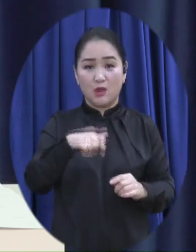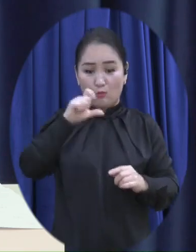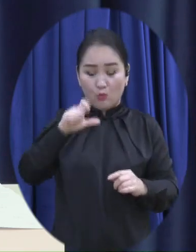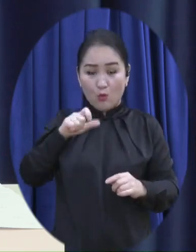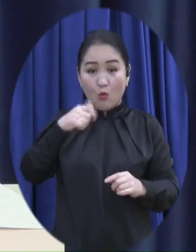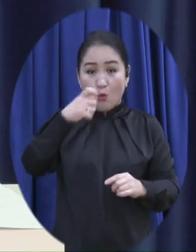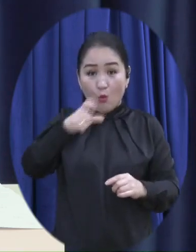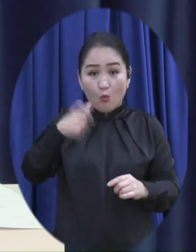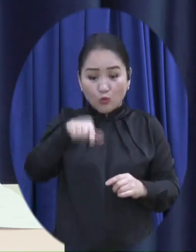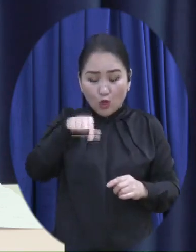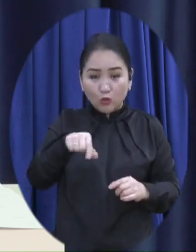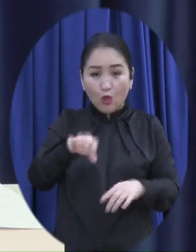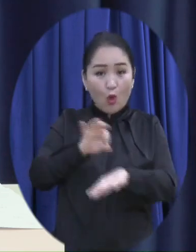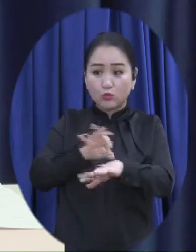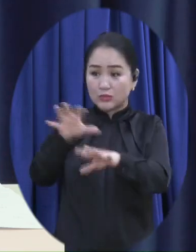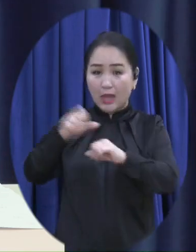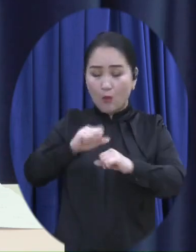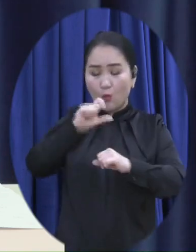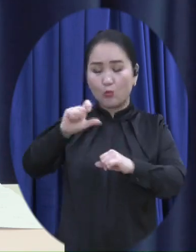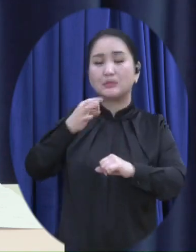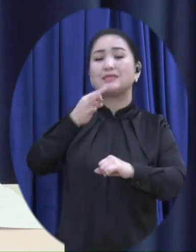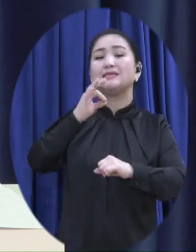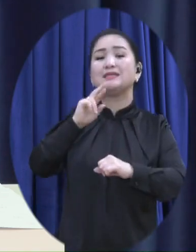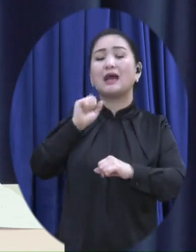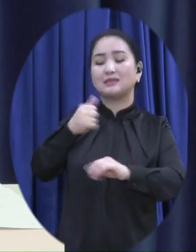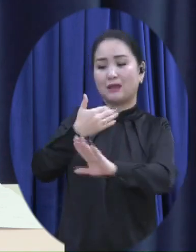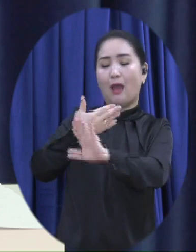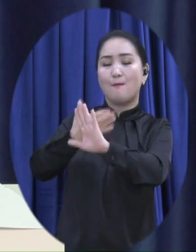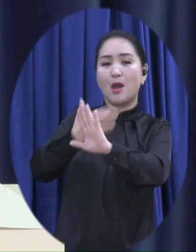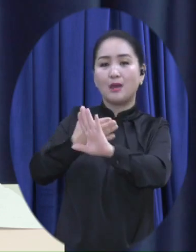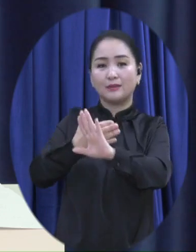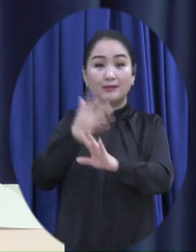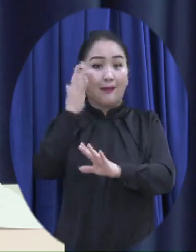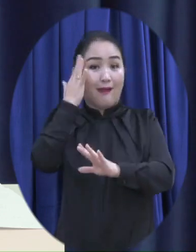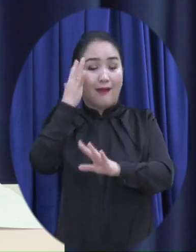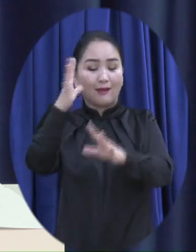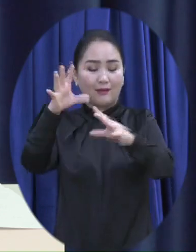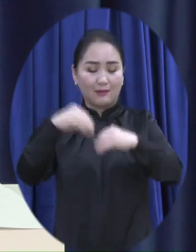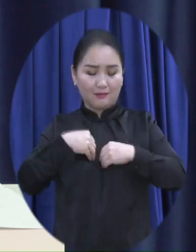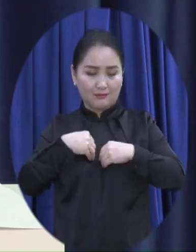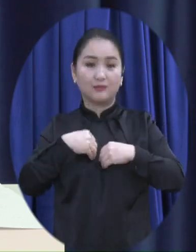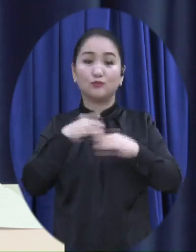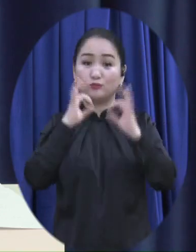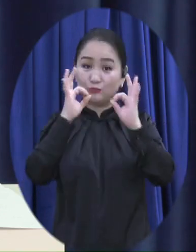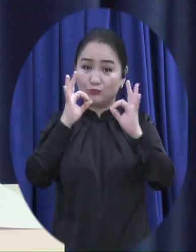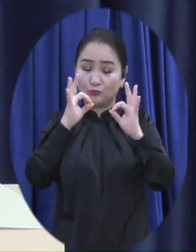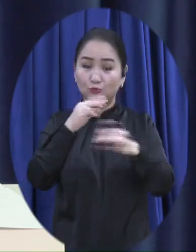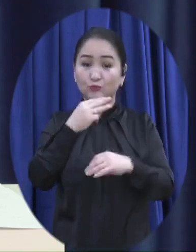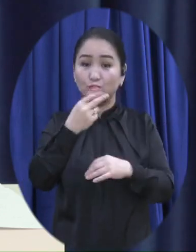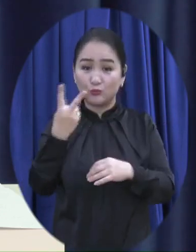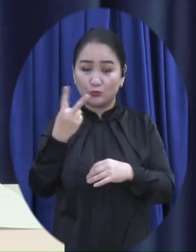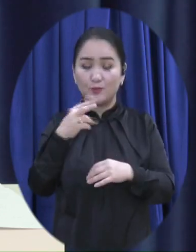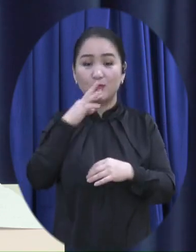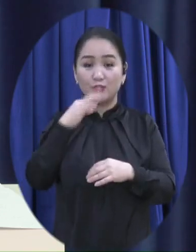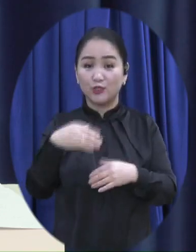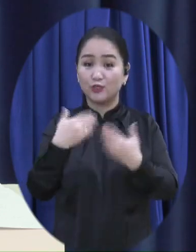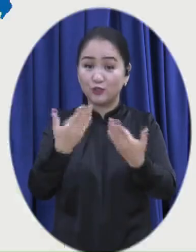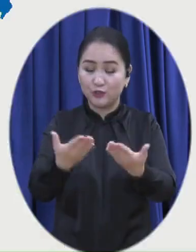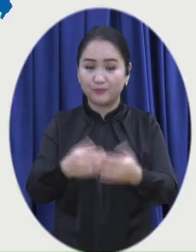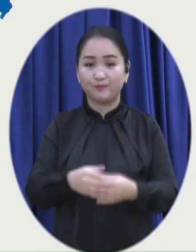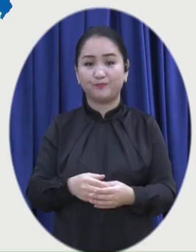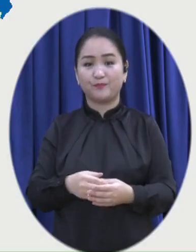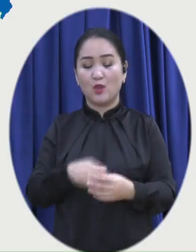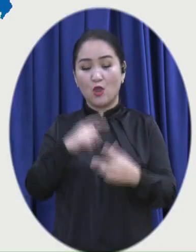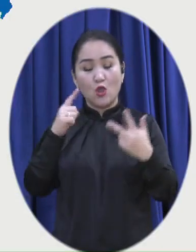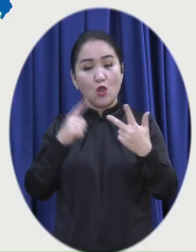яаж урчилсан сэргийлэх гэдэг тэр одоо арга барилыг бол эзэмшиж ингэж одоо байх нь зүйтэй юм шүү гэж та бүхэндээ дахин хэлье. За хөдөөгийн орон